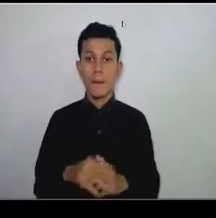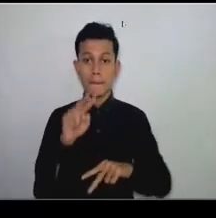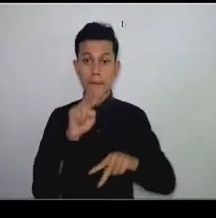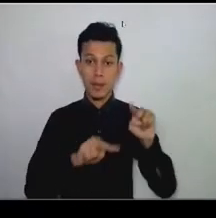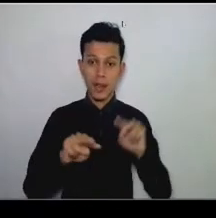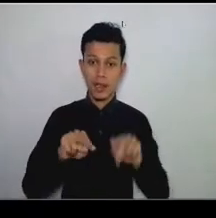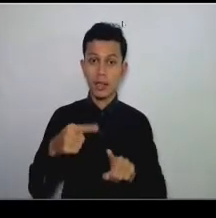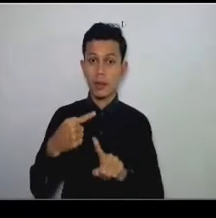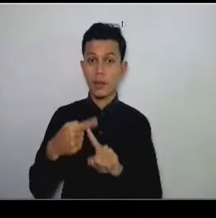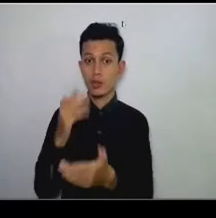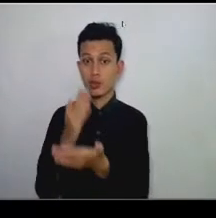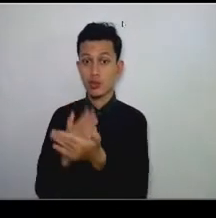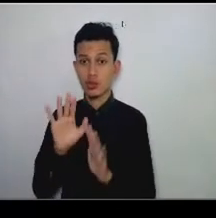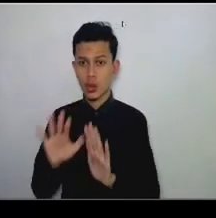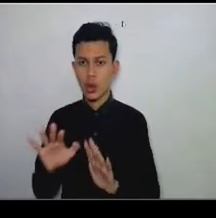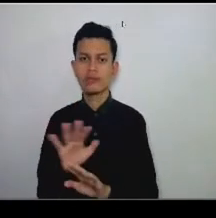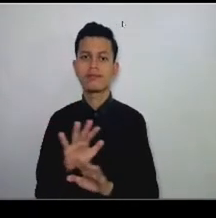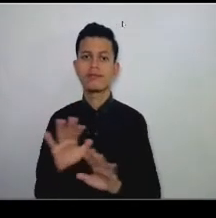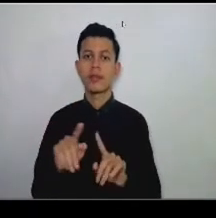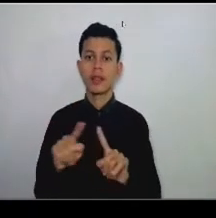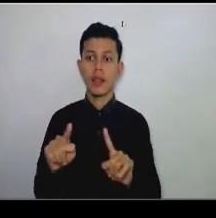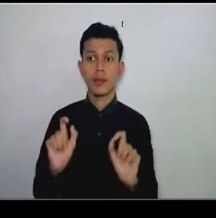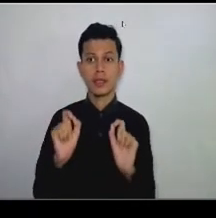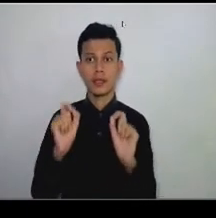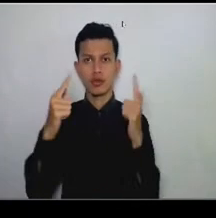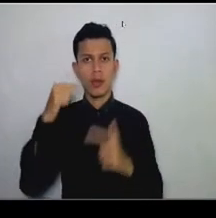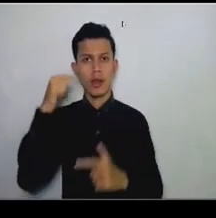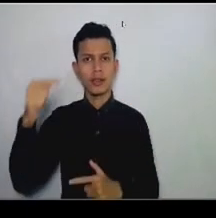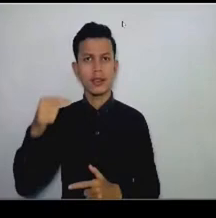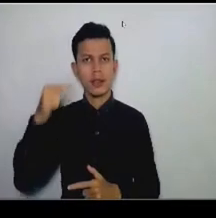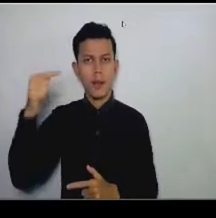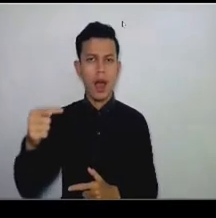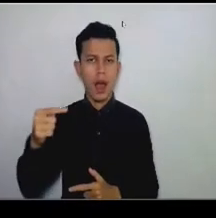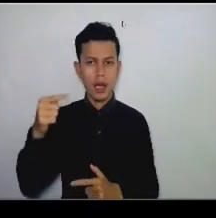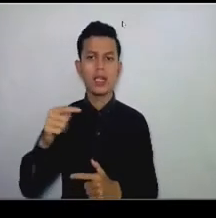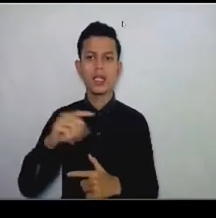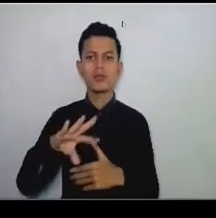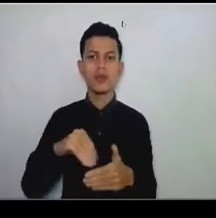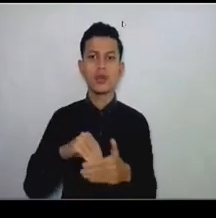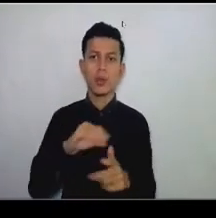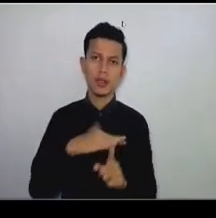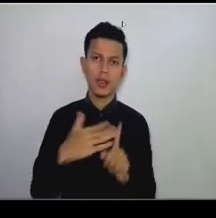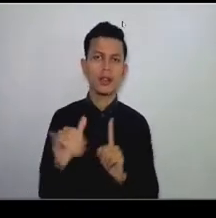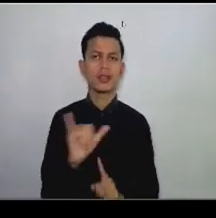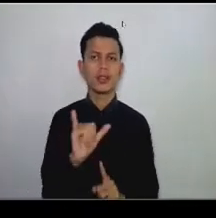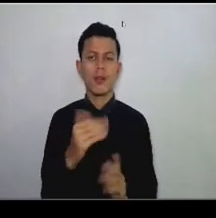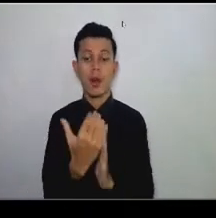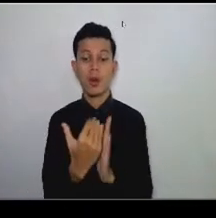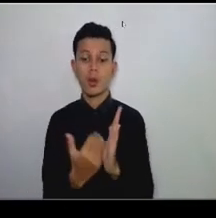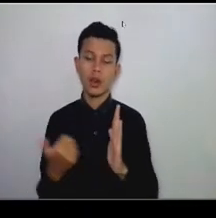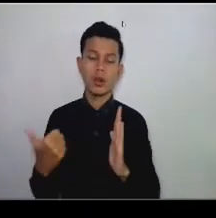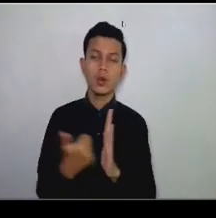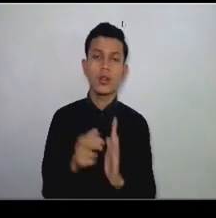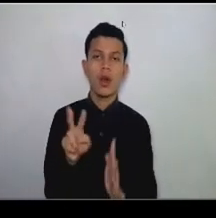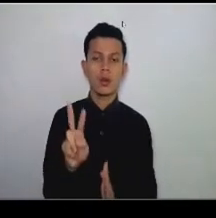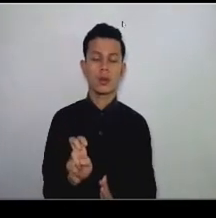dan memutus perkara melainkan juga dalam kehidupan sehari-harinya di tengah-tengah masyarakat